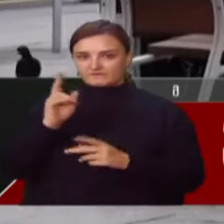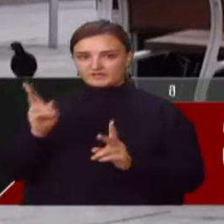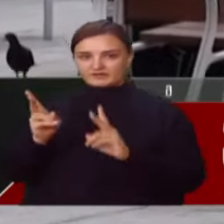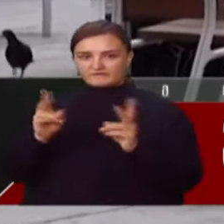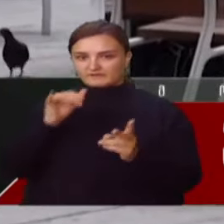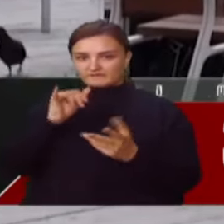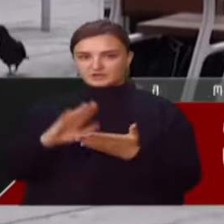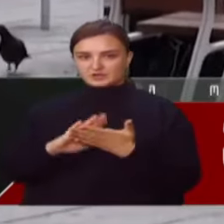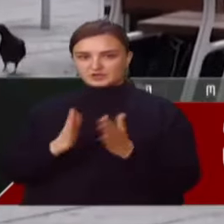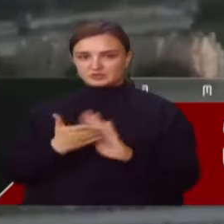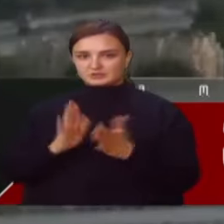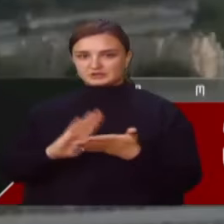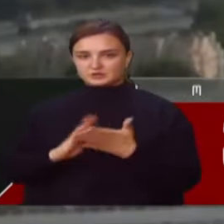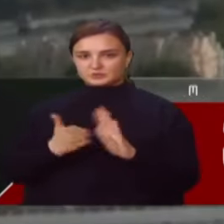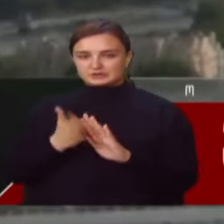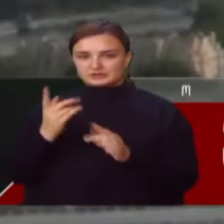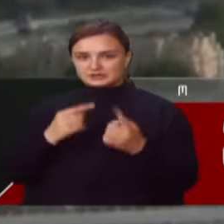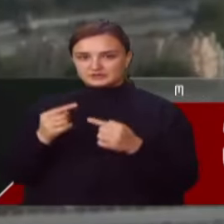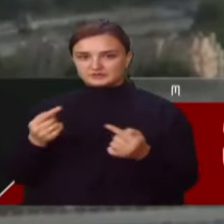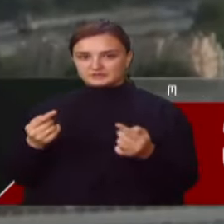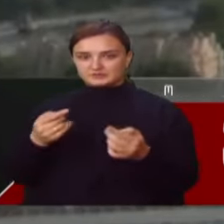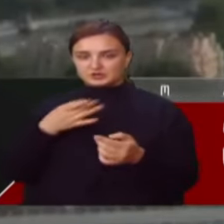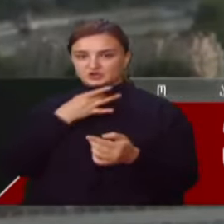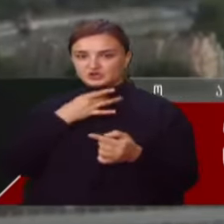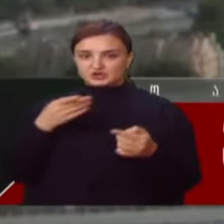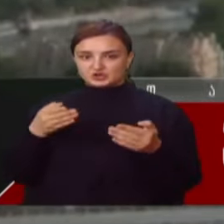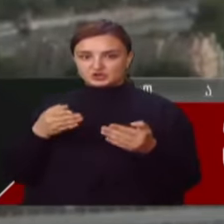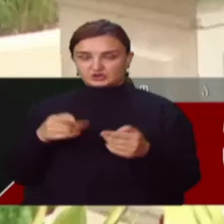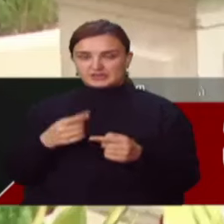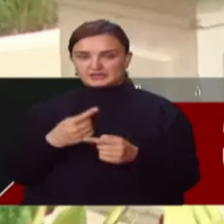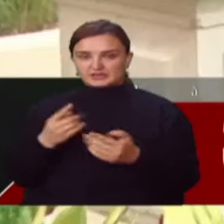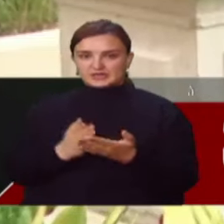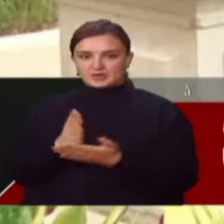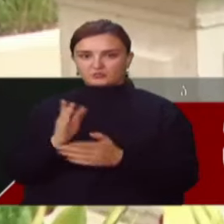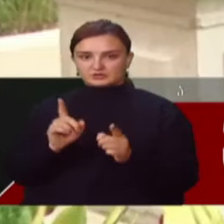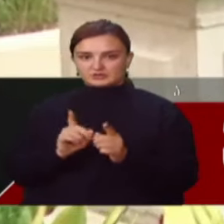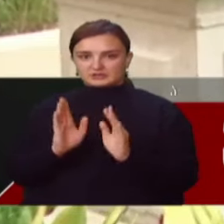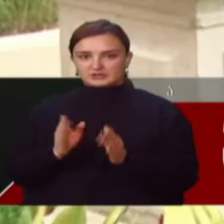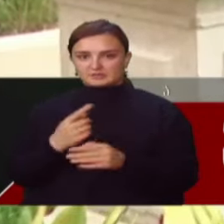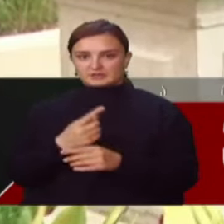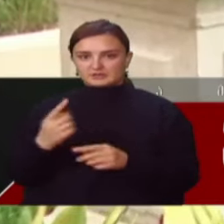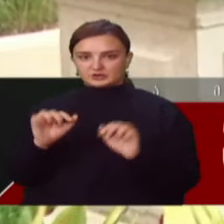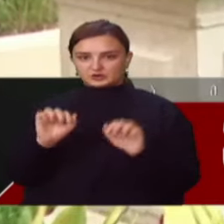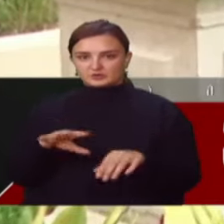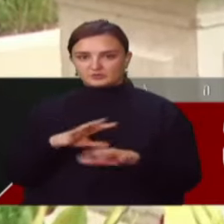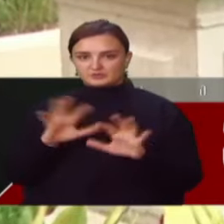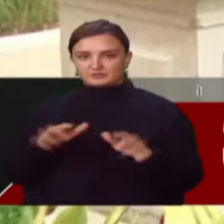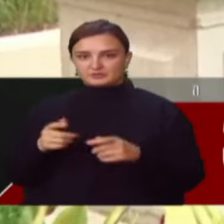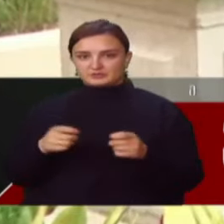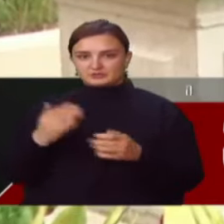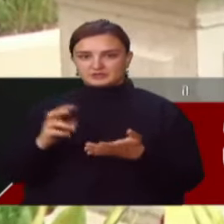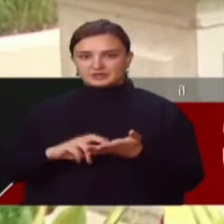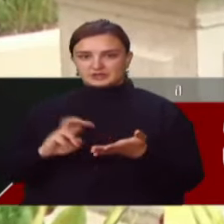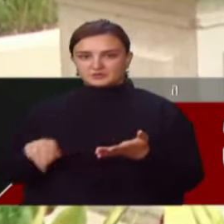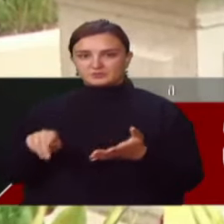ვერაფერზე შეთანხმდება და სიტუაცია ჩიხში შევა, ერთ-ერთი გამოსავალი ასეთი იქნება. ერთ-ერთი მათგანი შეიძლება იყოს პრეზიდენტის გადადგომა და